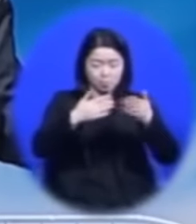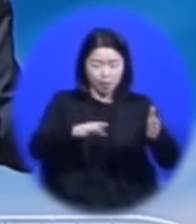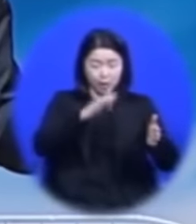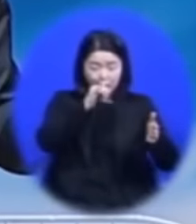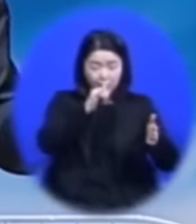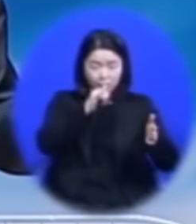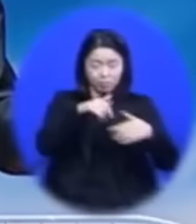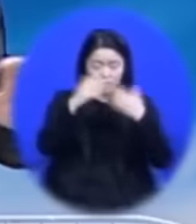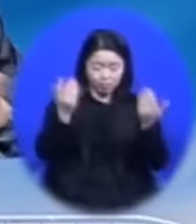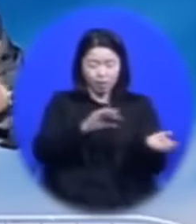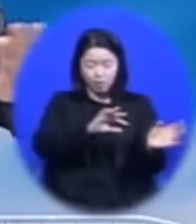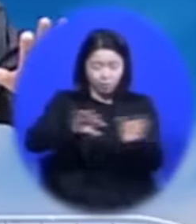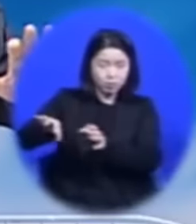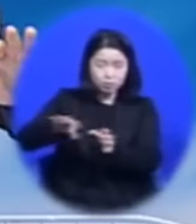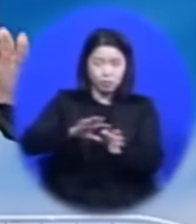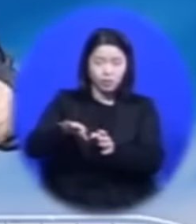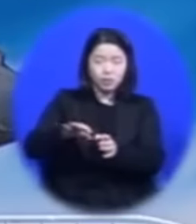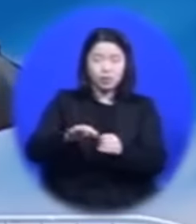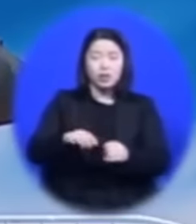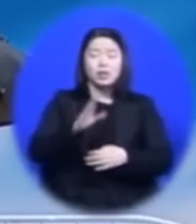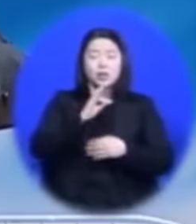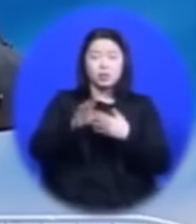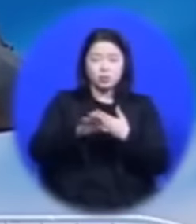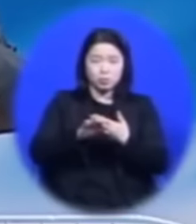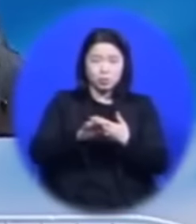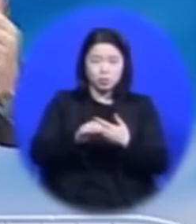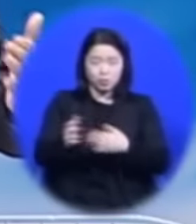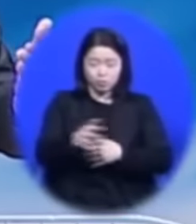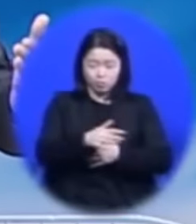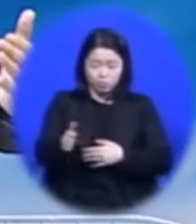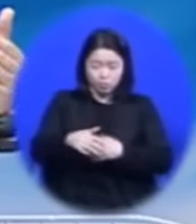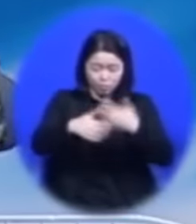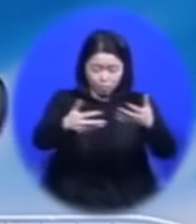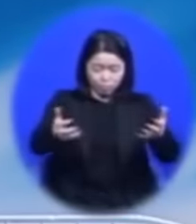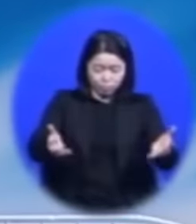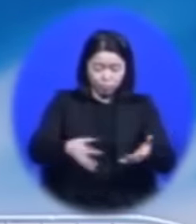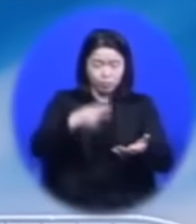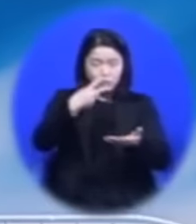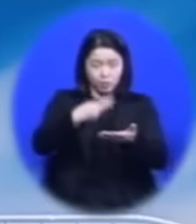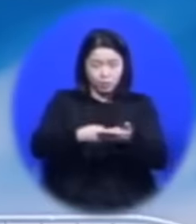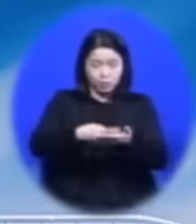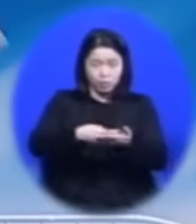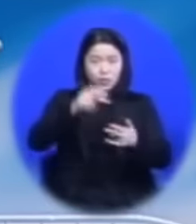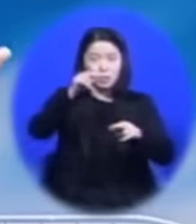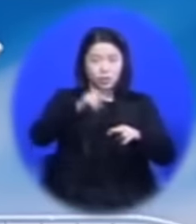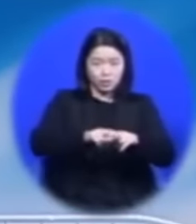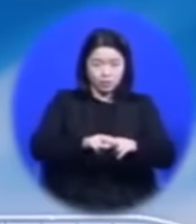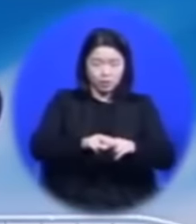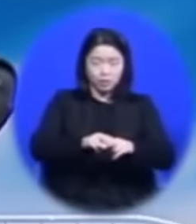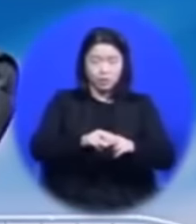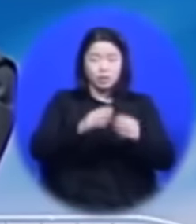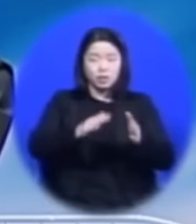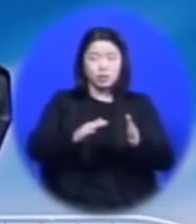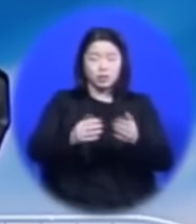치워야죠. 치우면 그러면 거기에 잠잘 자리, 앉을 자리가